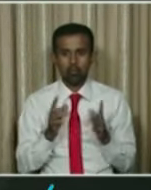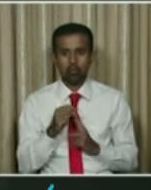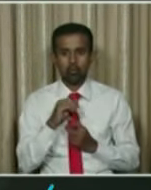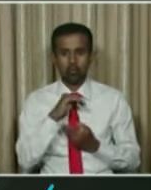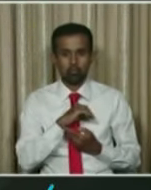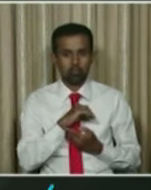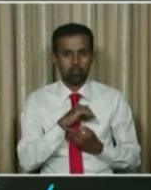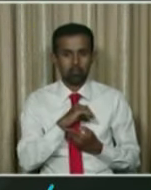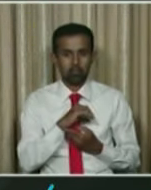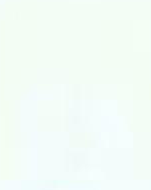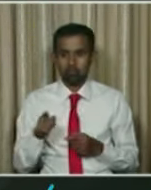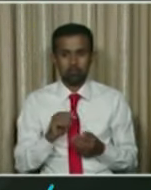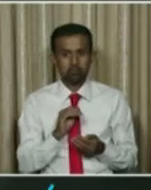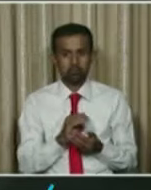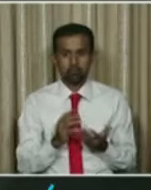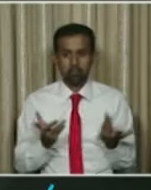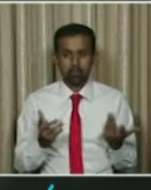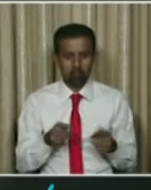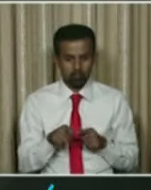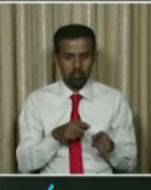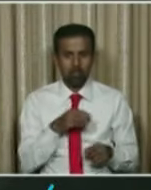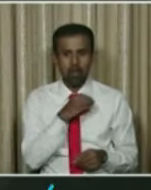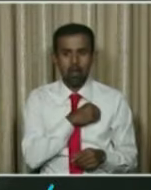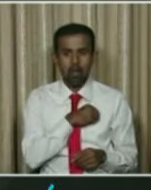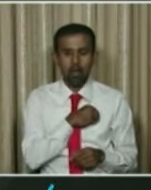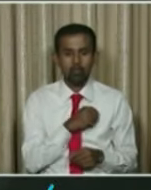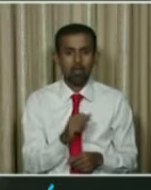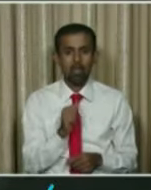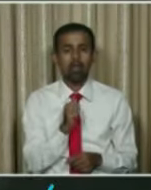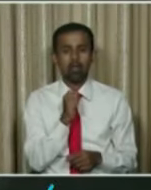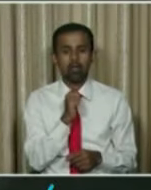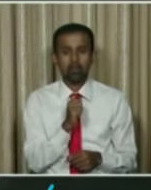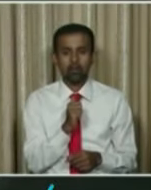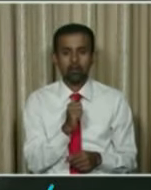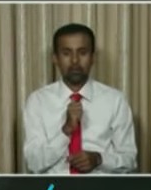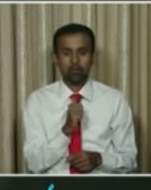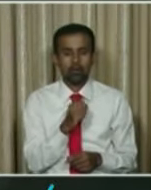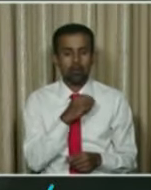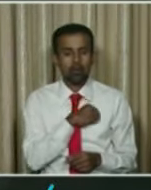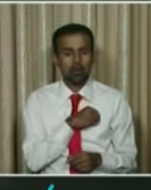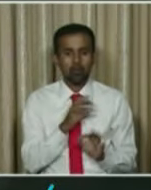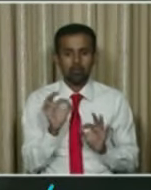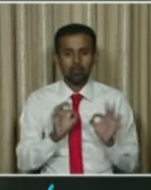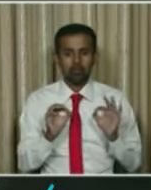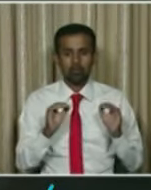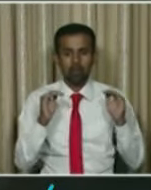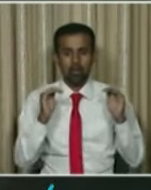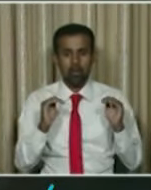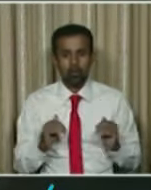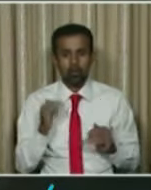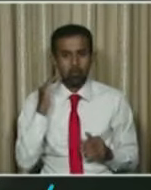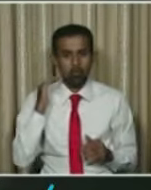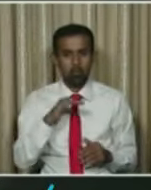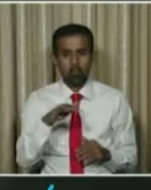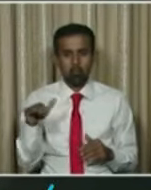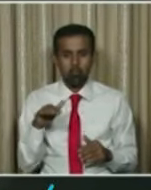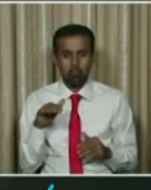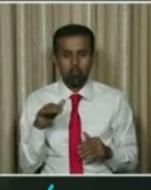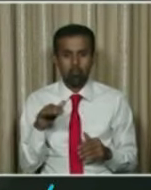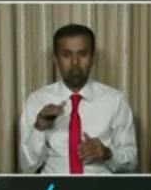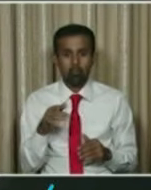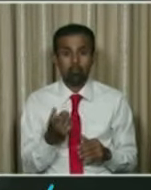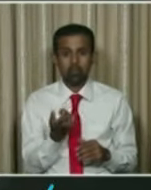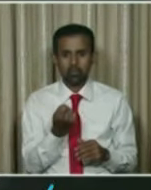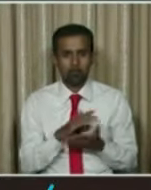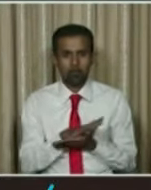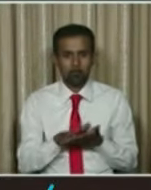අංශයේ සමාගමකවත් මේක තියෙන්නේ නැහැ මෙච්චර ලාභ ප්‍රතිශතයක් ඇයි මේක එහෙම ලාභ ප්‍රතිශතය ටිකක් අඩු කළොත් ජනතාවට අඩු යම් ගාස්තුවක් තව අඩු